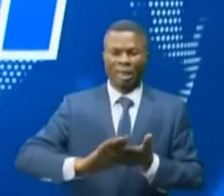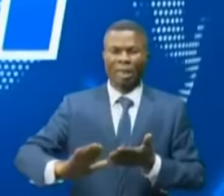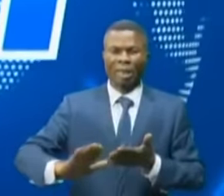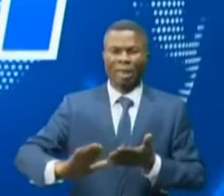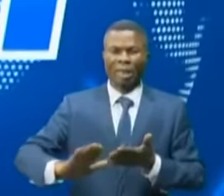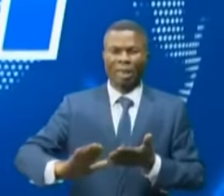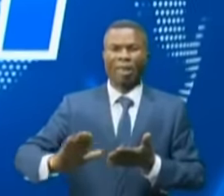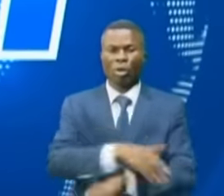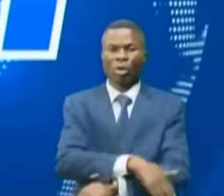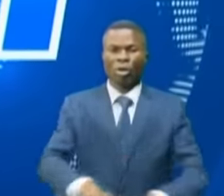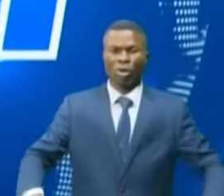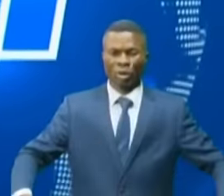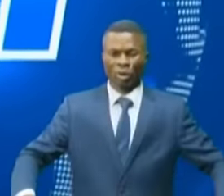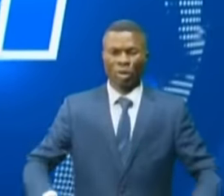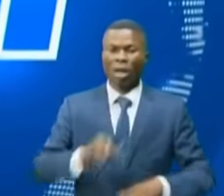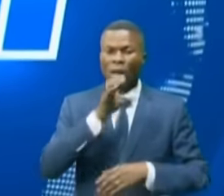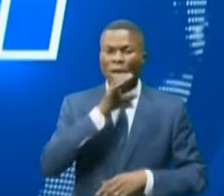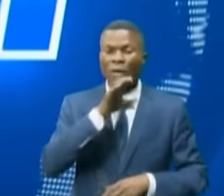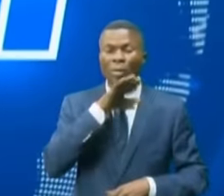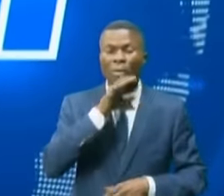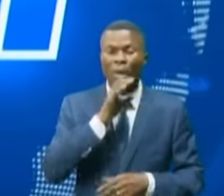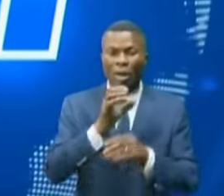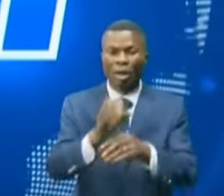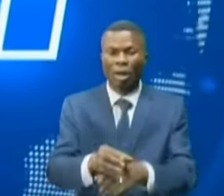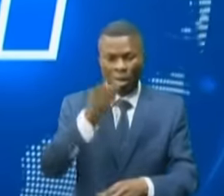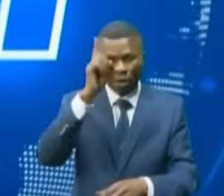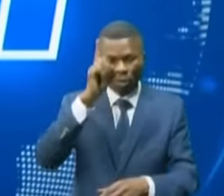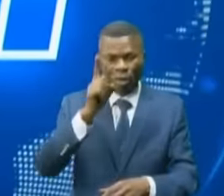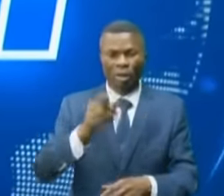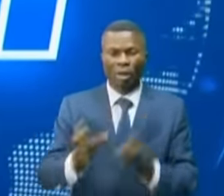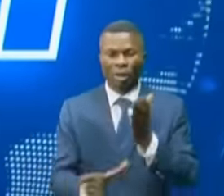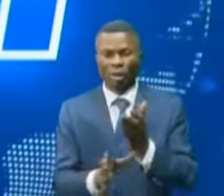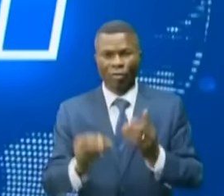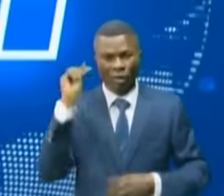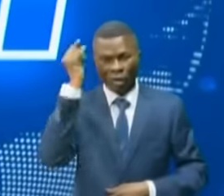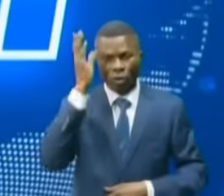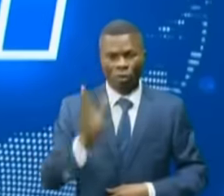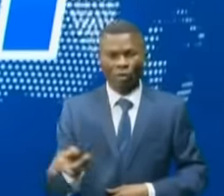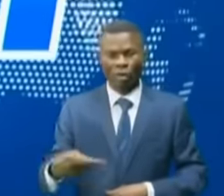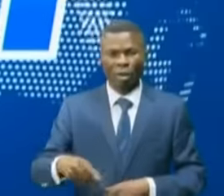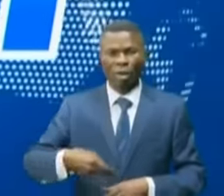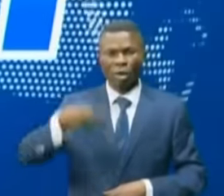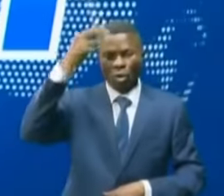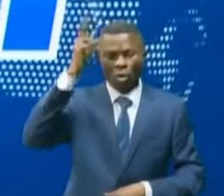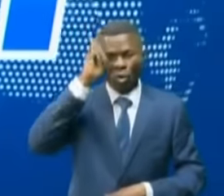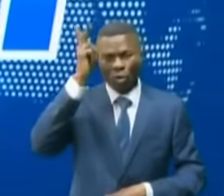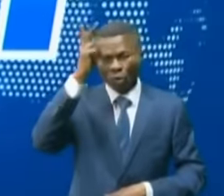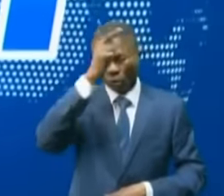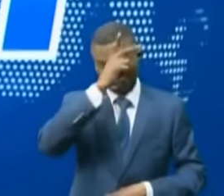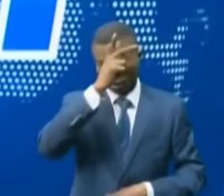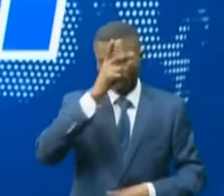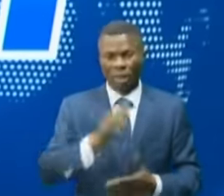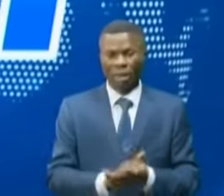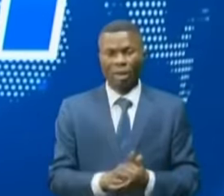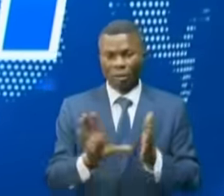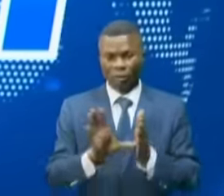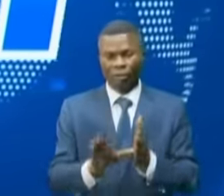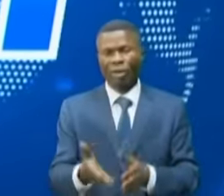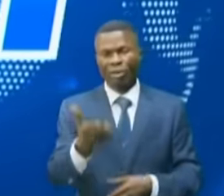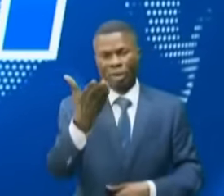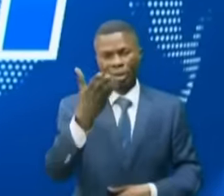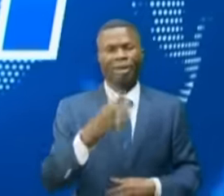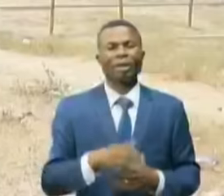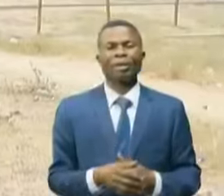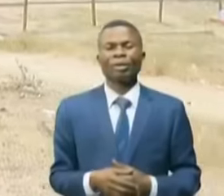frontières. La pose de la première pierre a eu lieu en présence du vice-gouverneur de la province du Haut-Katanga. Images et